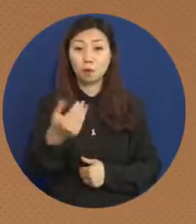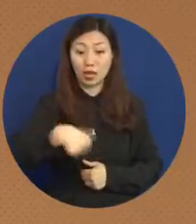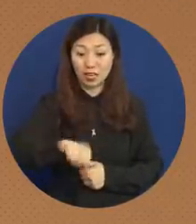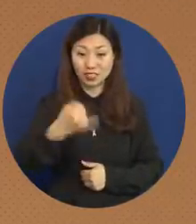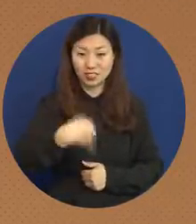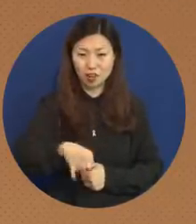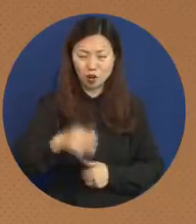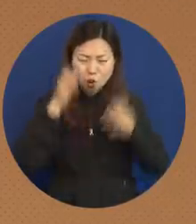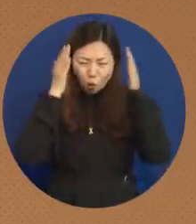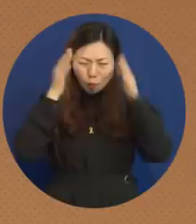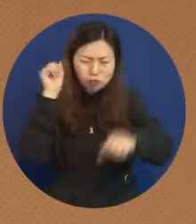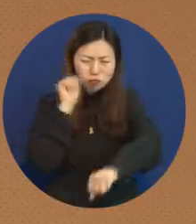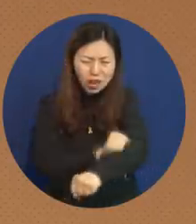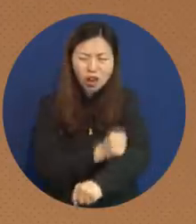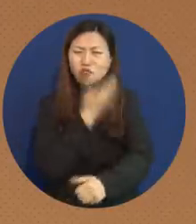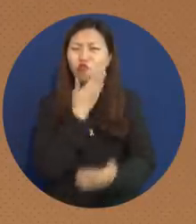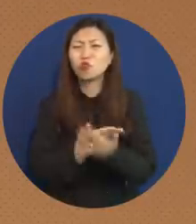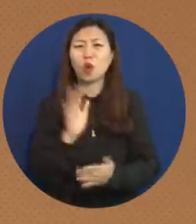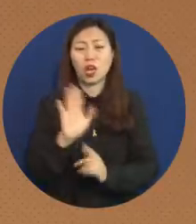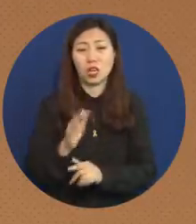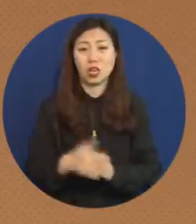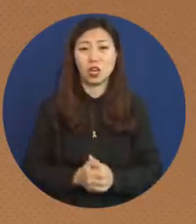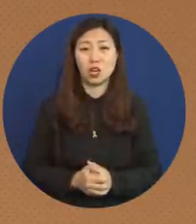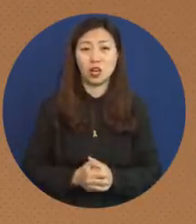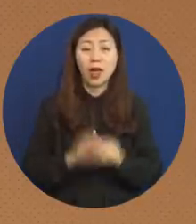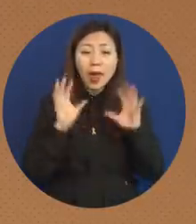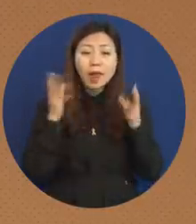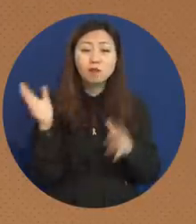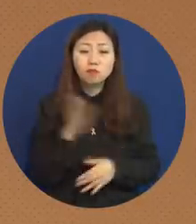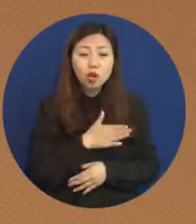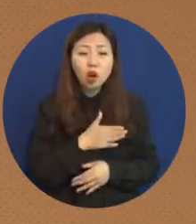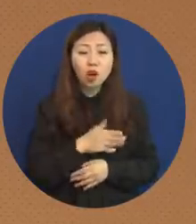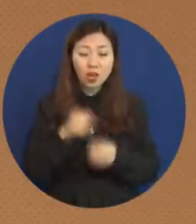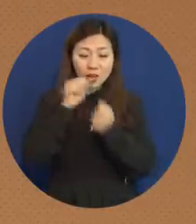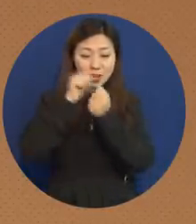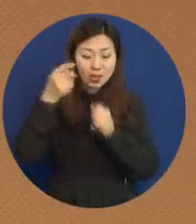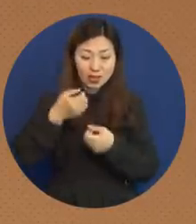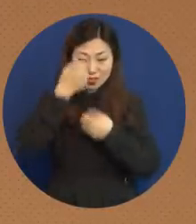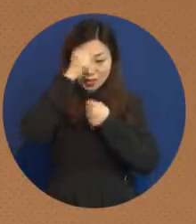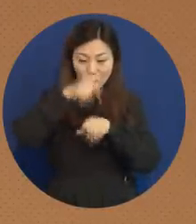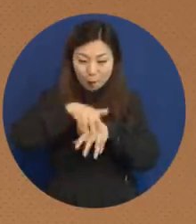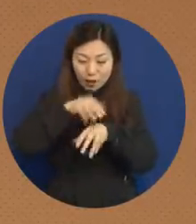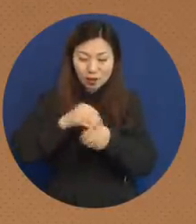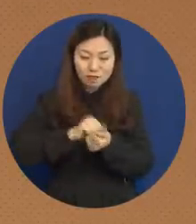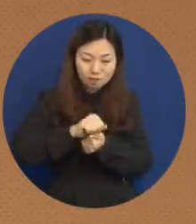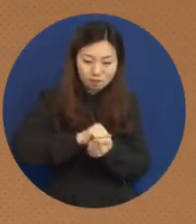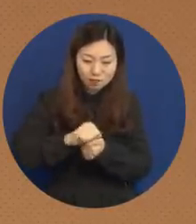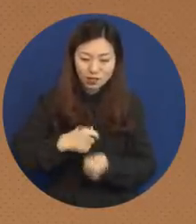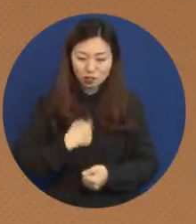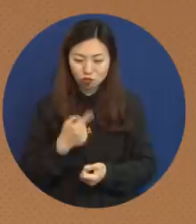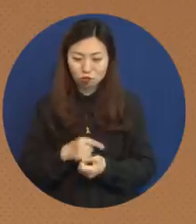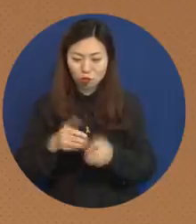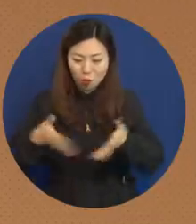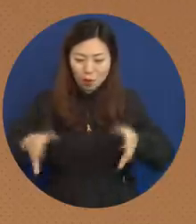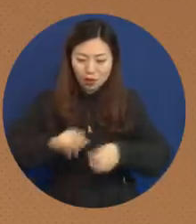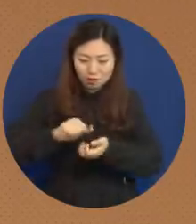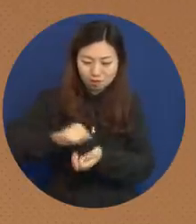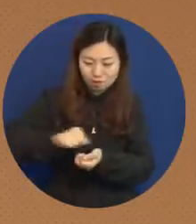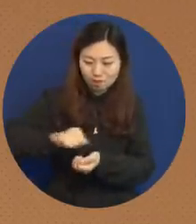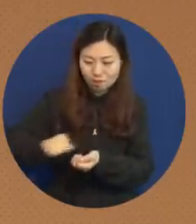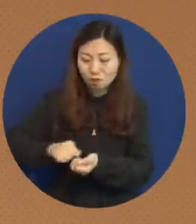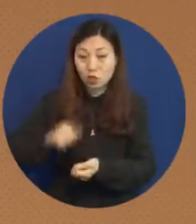공부 잘하는 게 중요한 게 아니라, 아이가 어릴 때부터 양말도 제가 빨고 방청소도 제가 하고